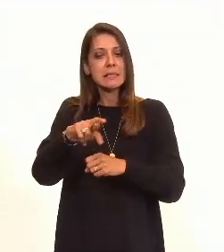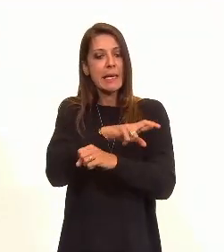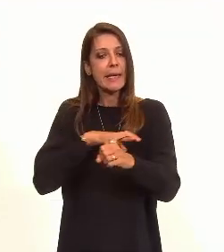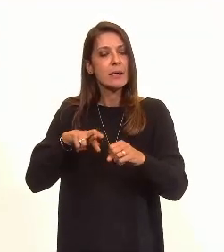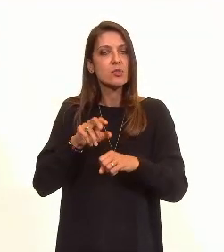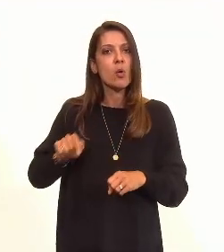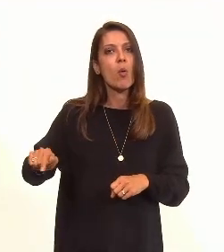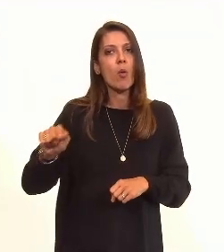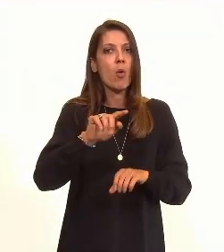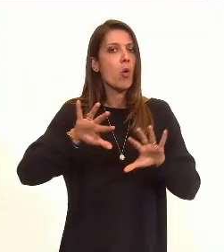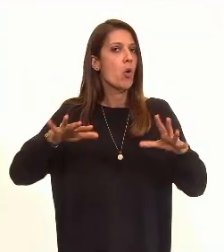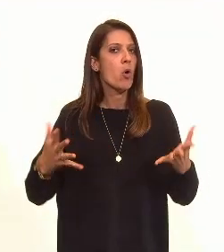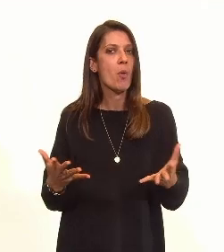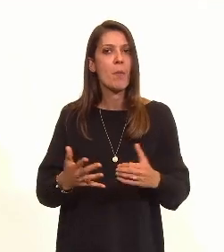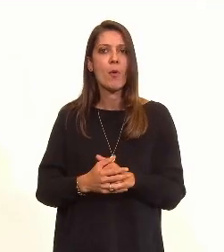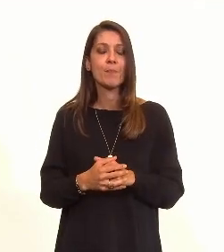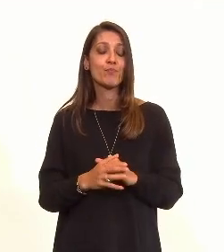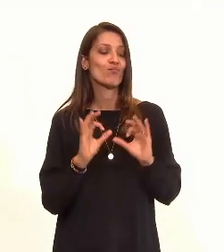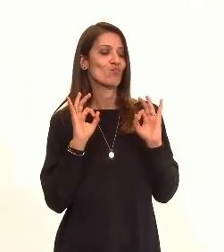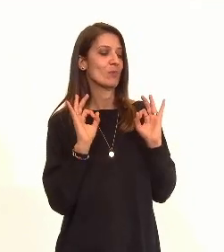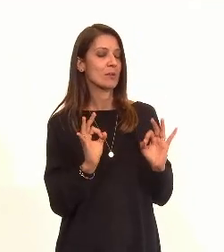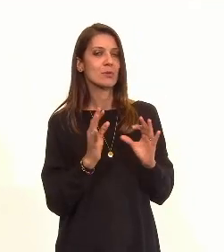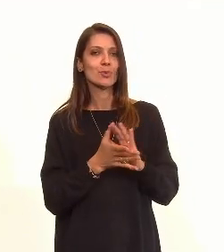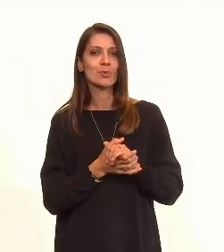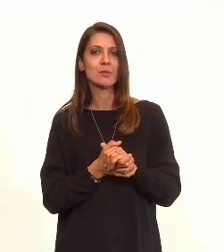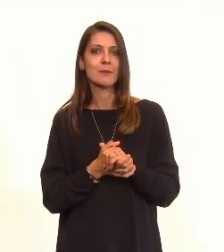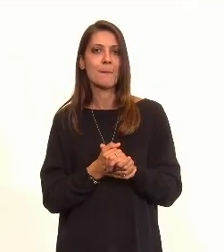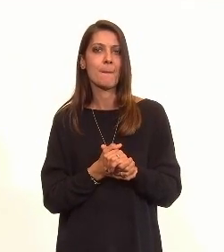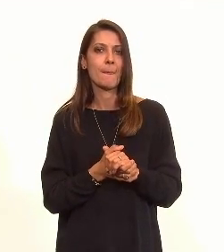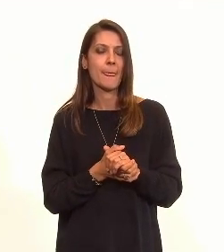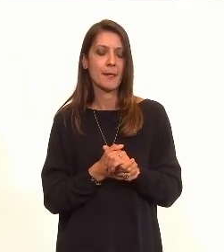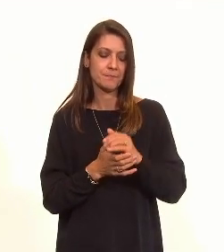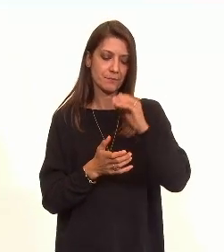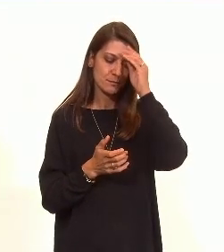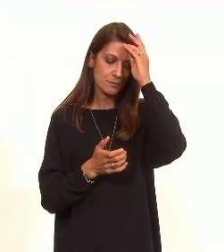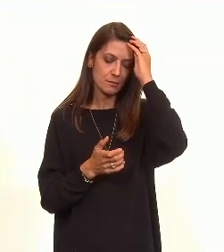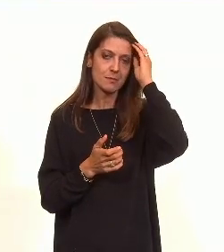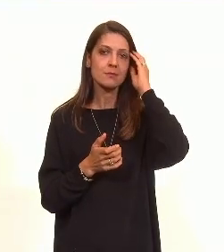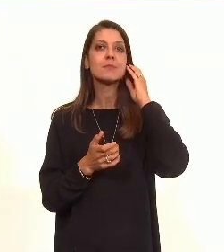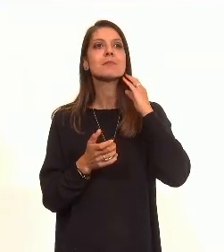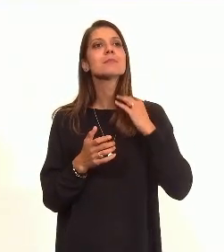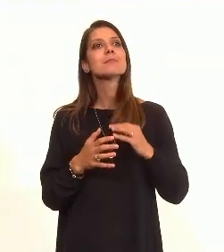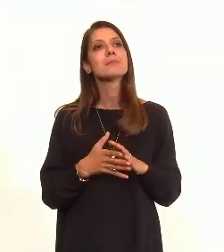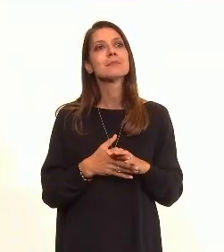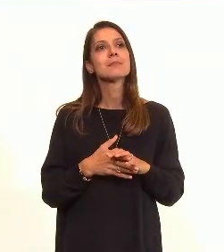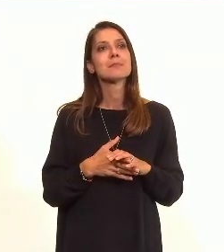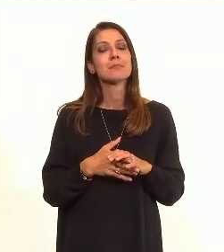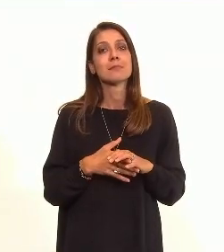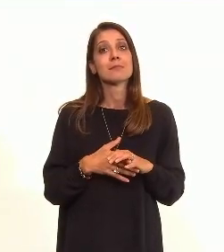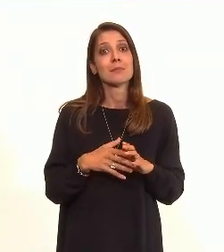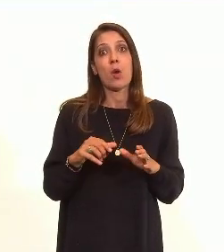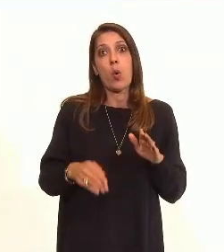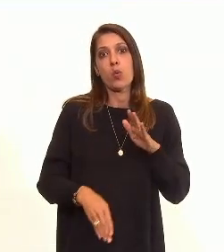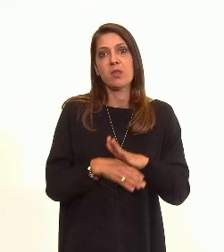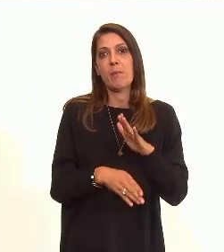œuvre? Alors la démarche, elle repose effectivement sur, on va commencer par le début, c'est la